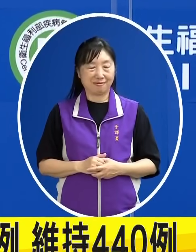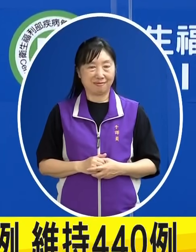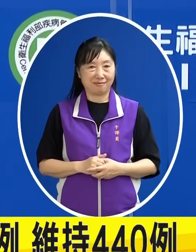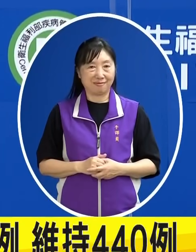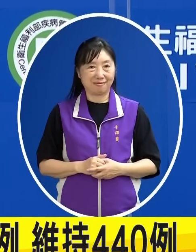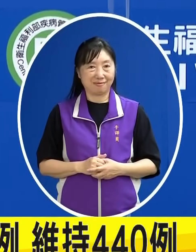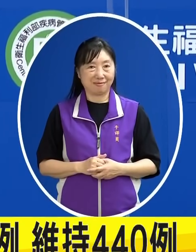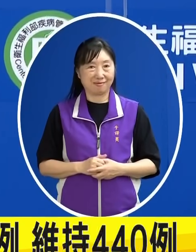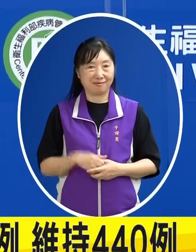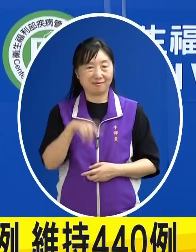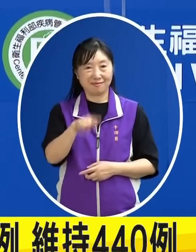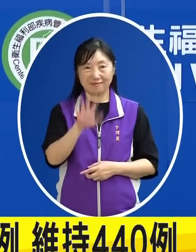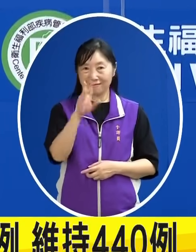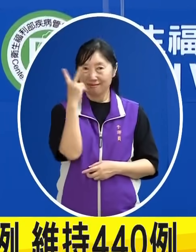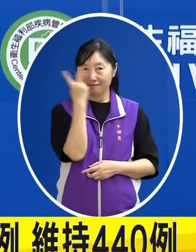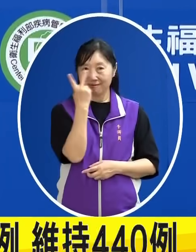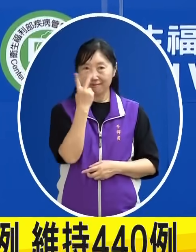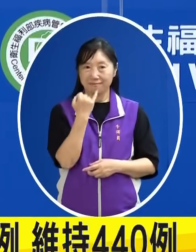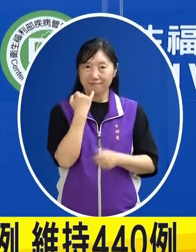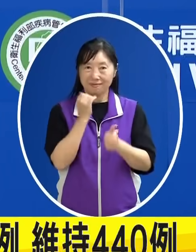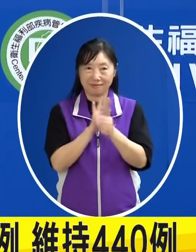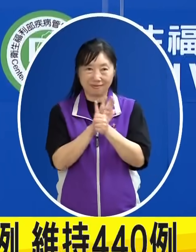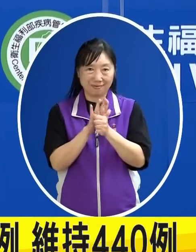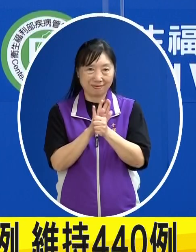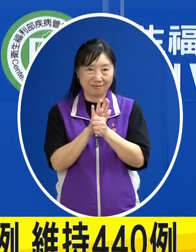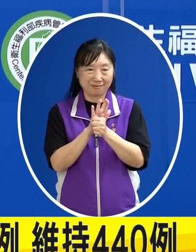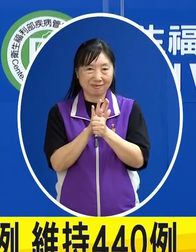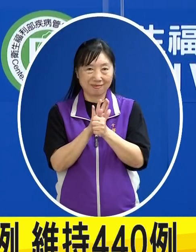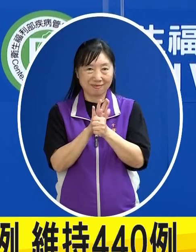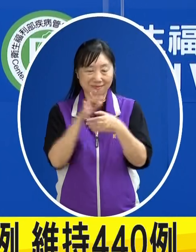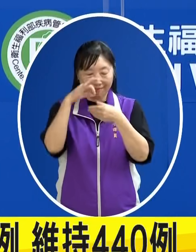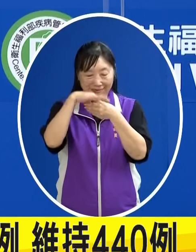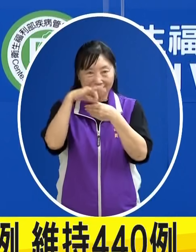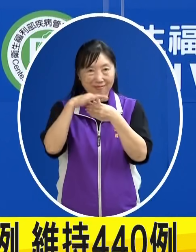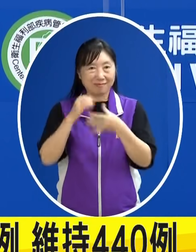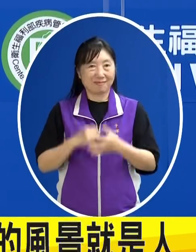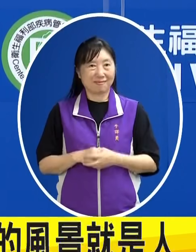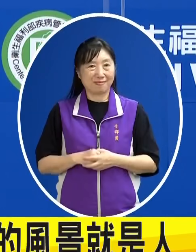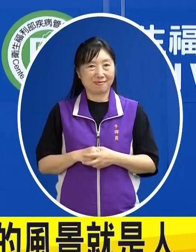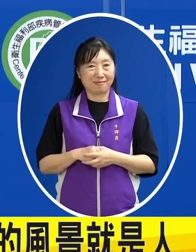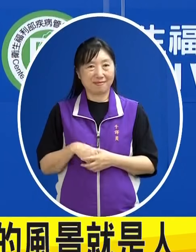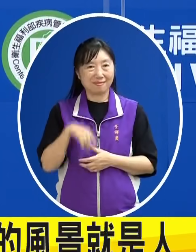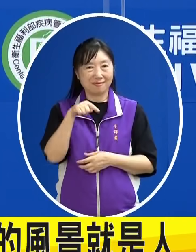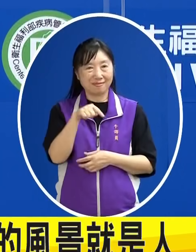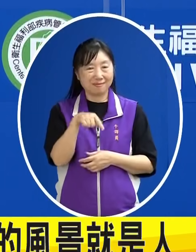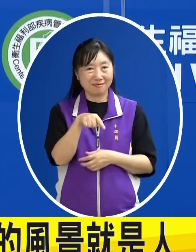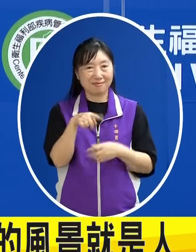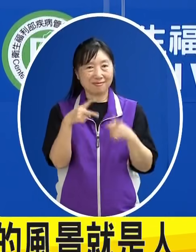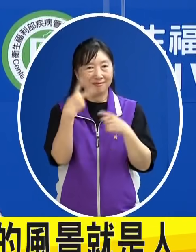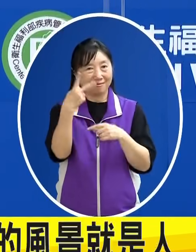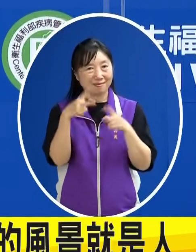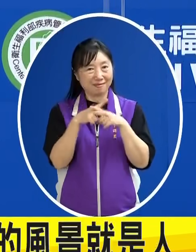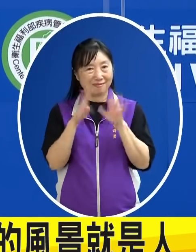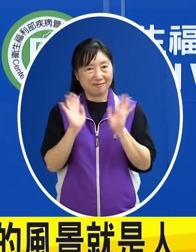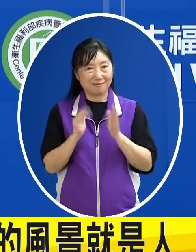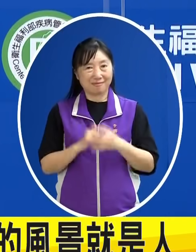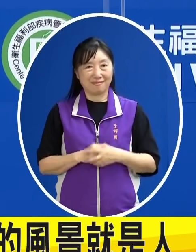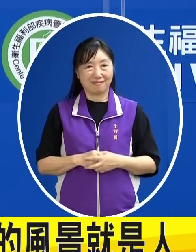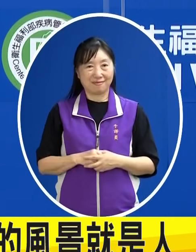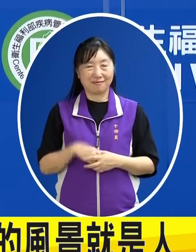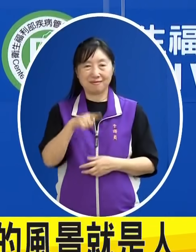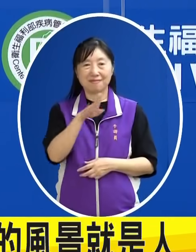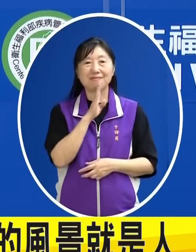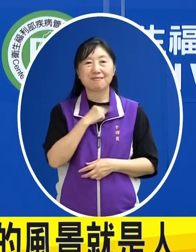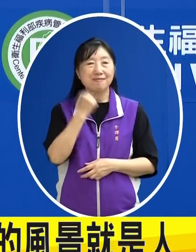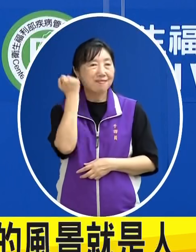两个非常可爱的铺满这是两个小朋友，他写的是说